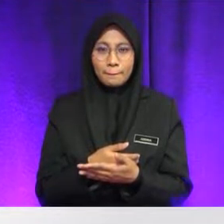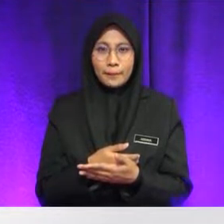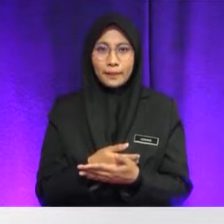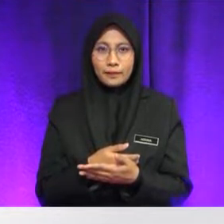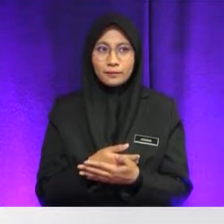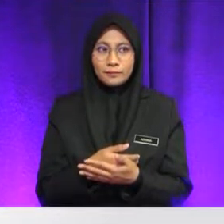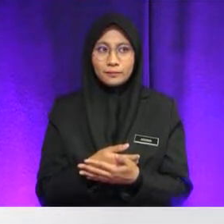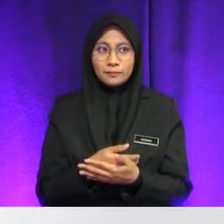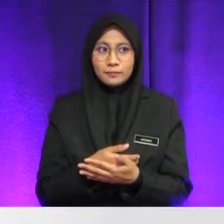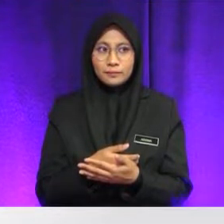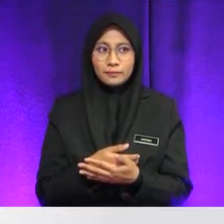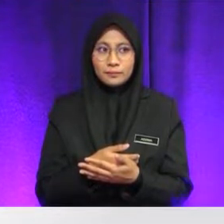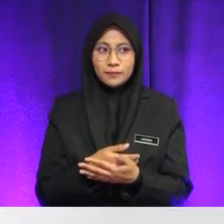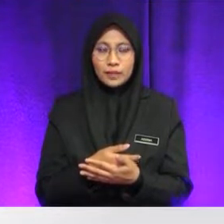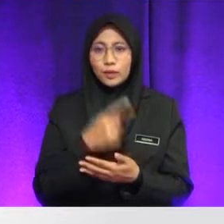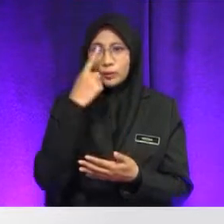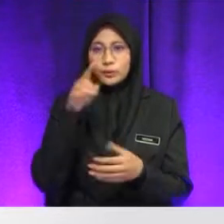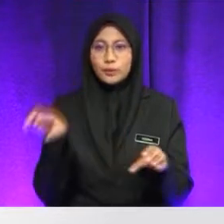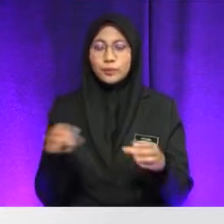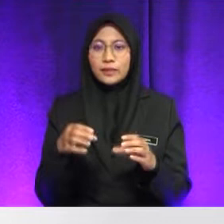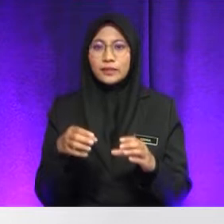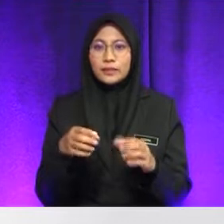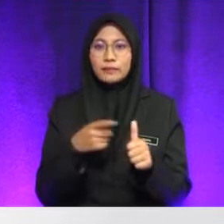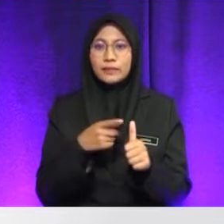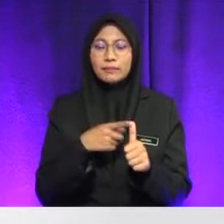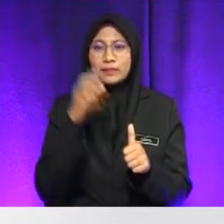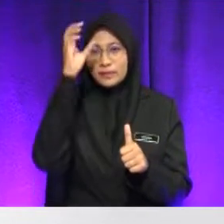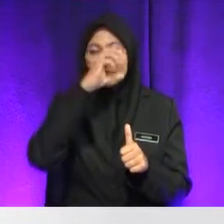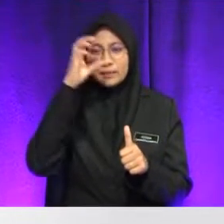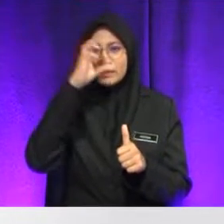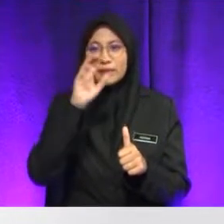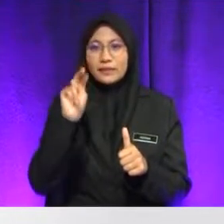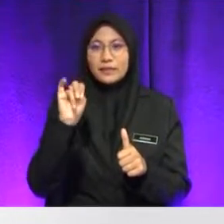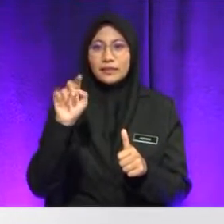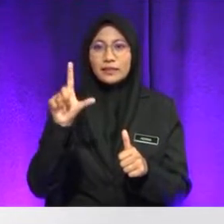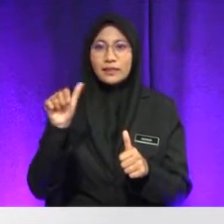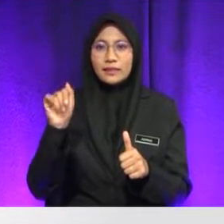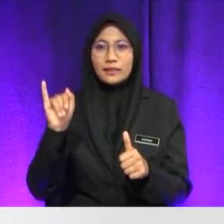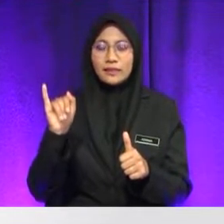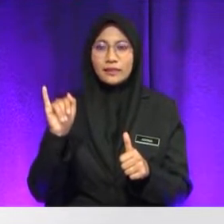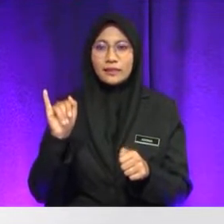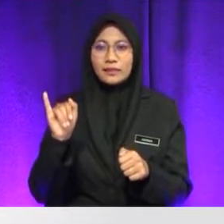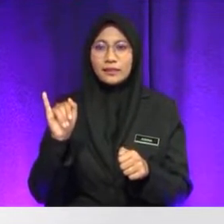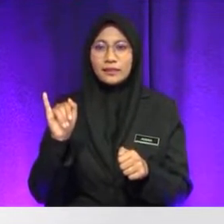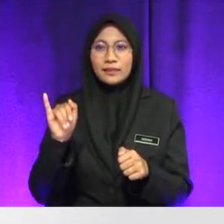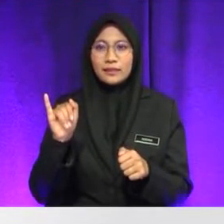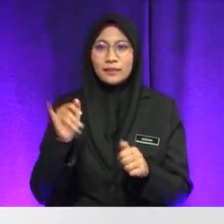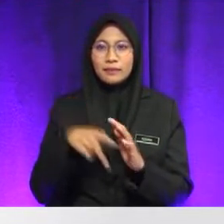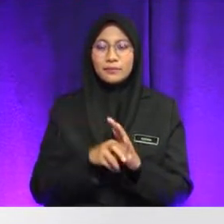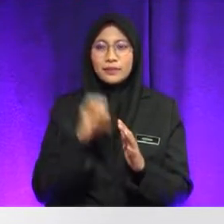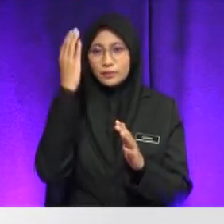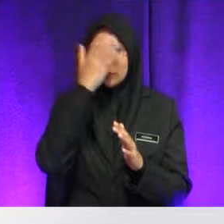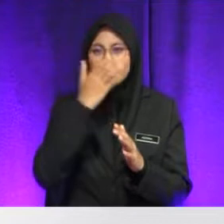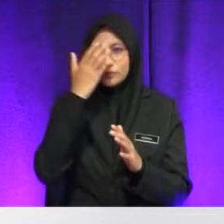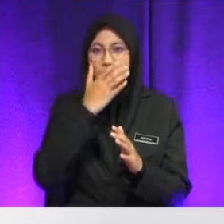bahan utama dalam menghasilkan cuci muka seseorang yg cari nilai n jika indeks semangat penghasilan pencuci muka tersebut pada tahun 2010